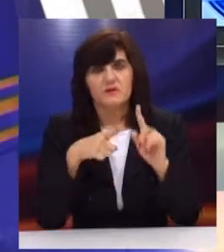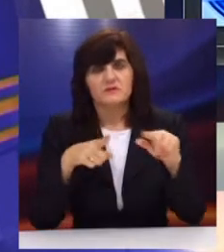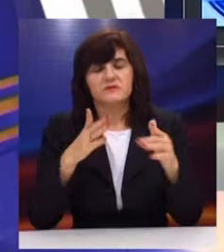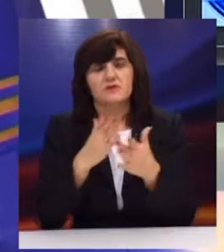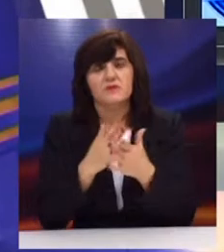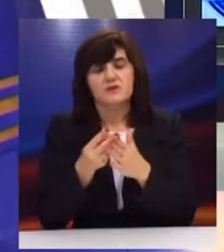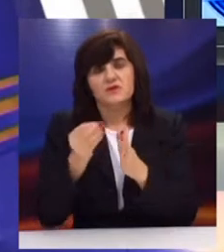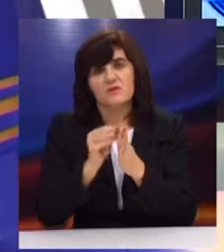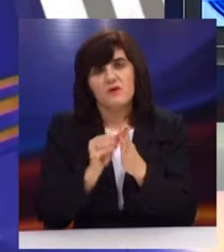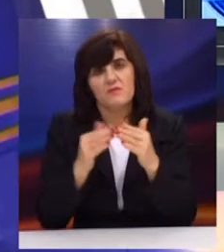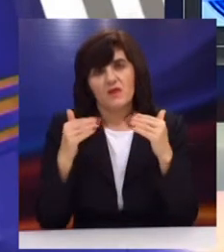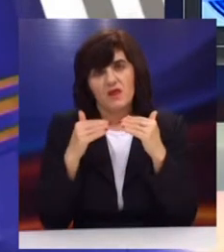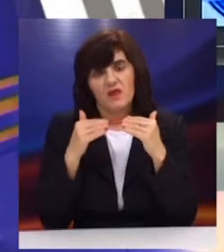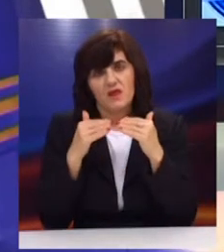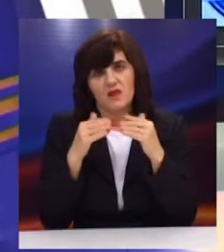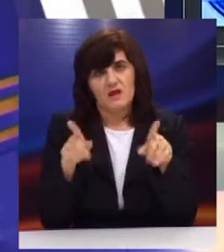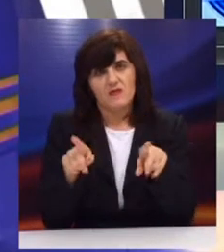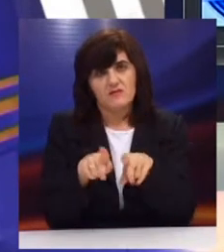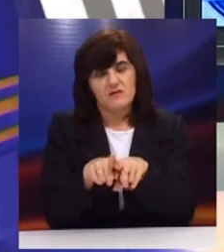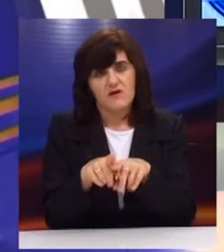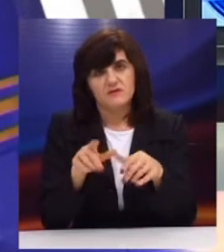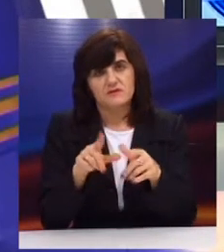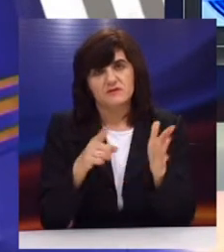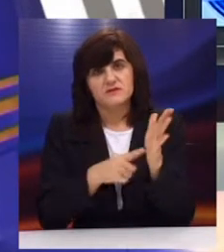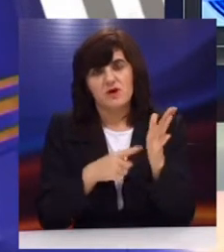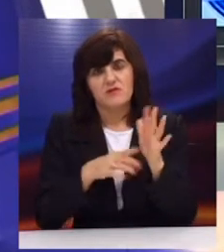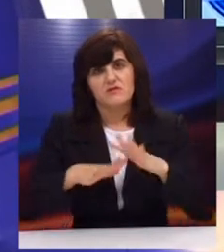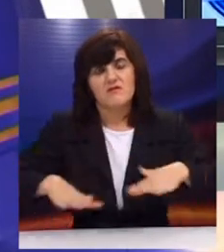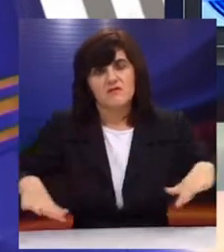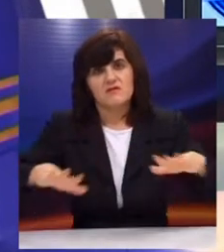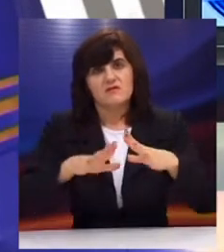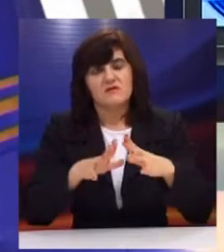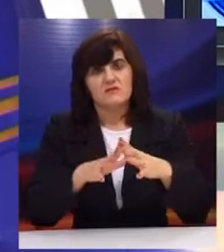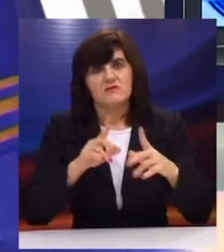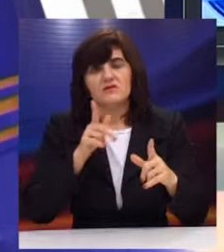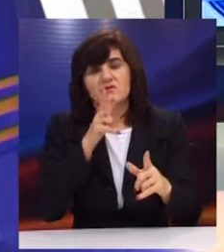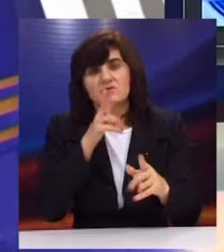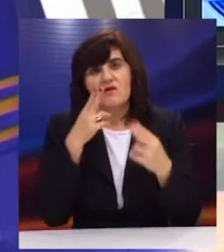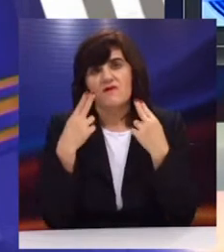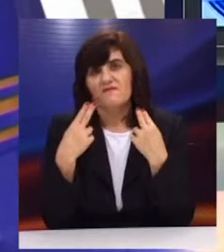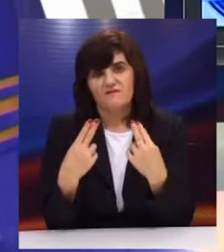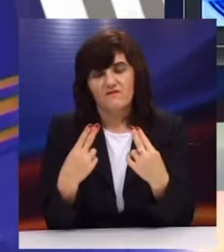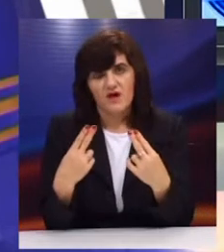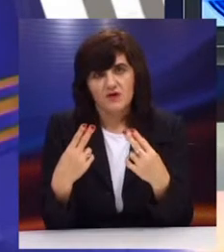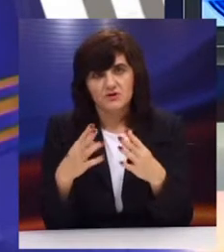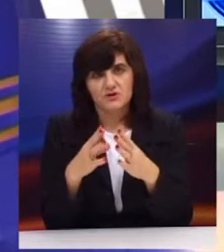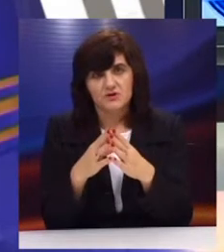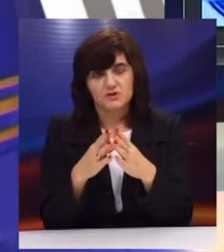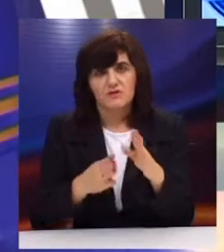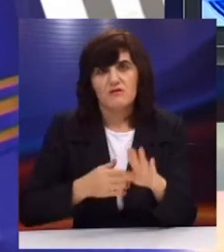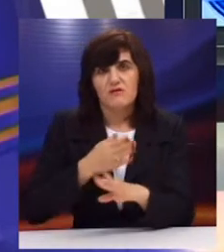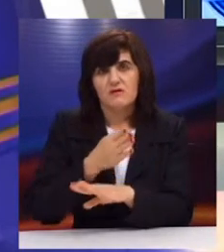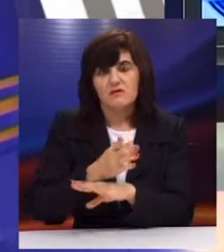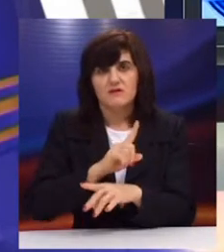a osnovni akcenat stavlja se na ravnopravnost, jednakost i solidarnost. U ovom društvu ističu da žele da istaknu važnost